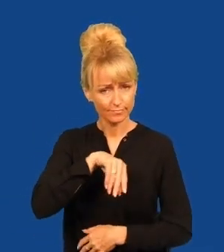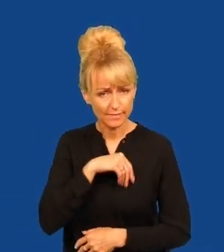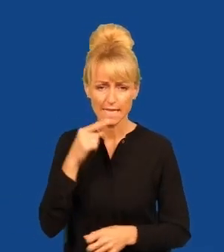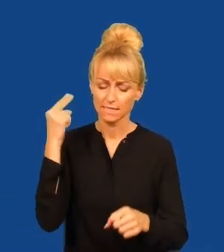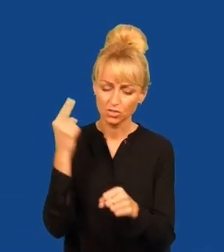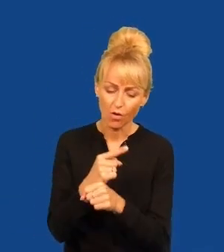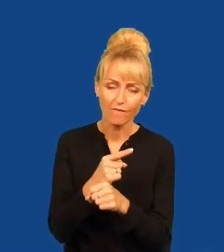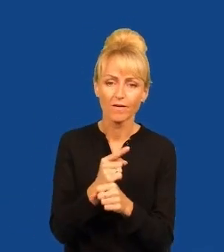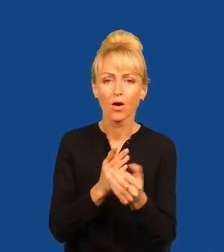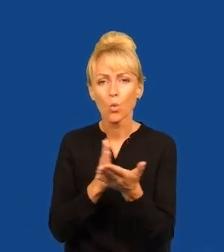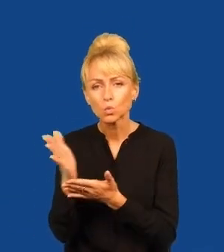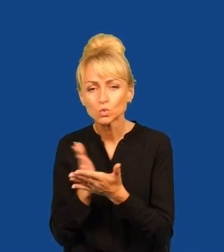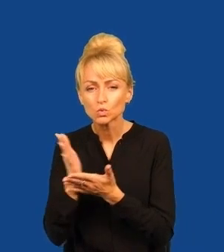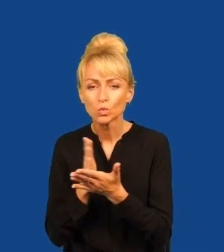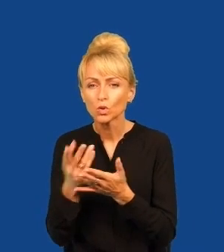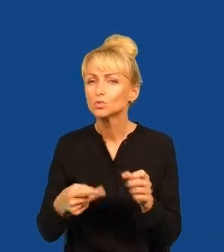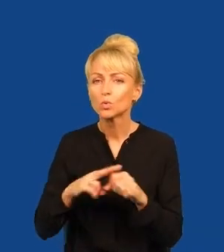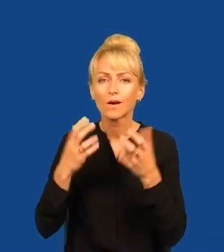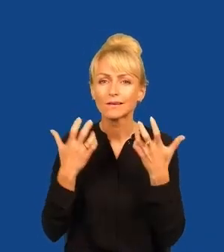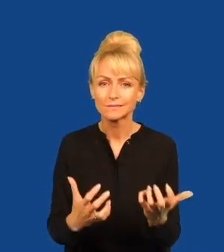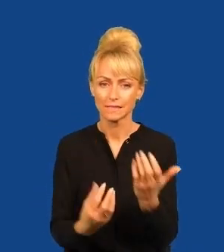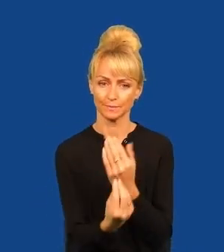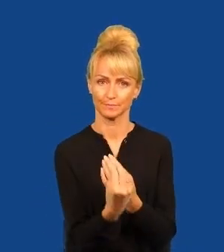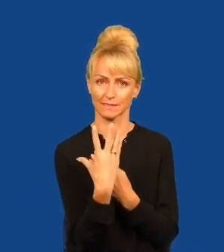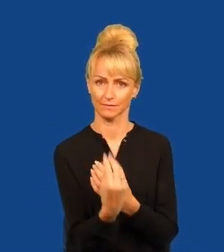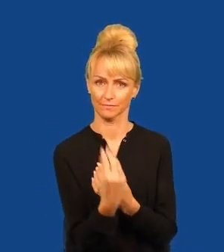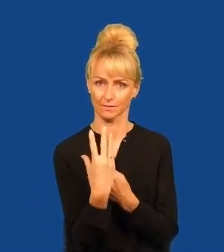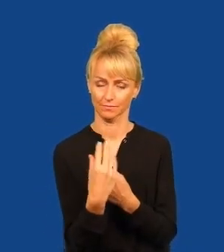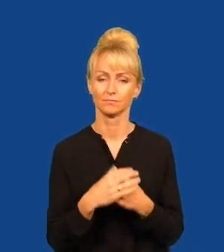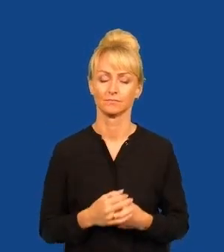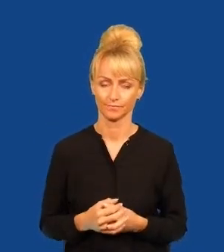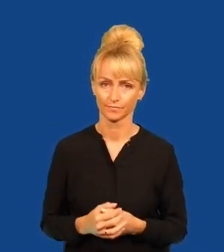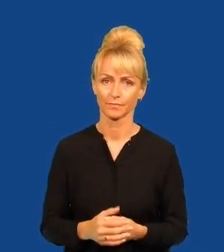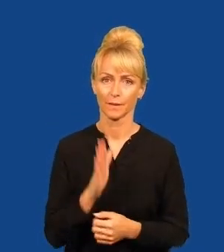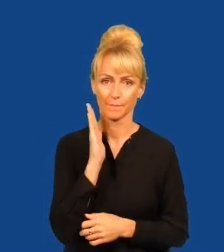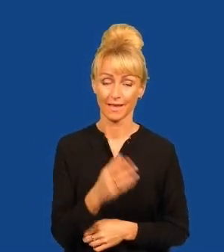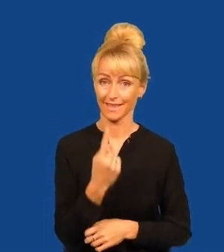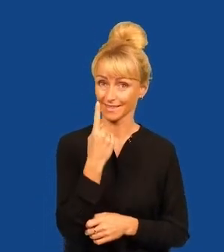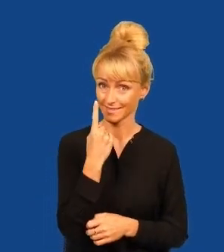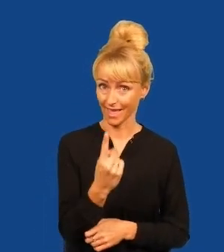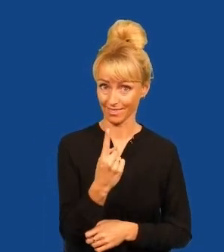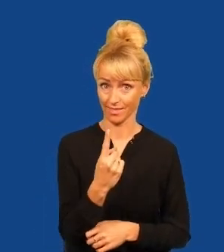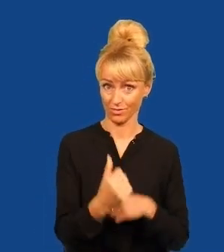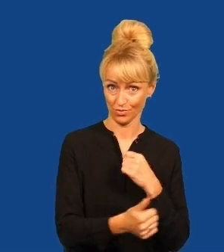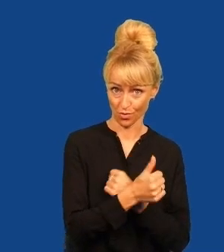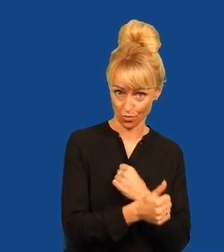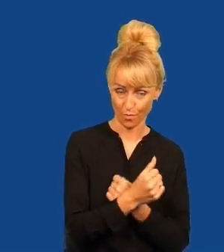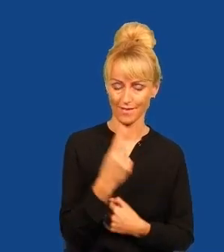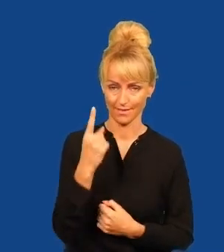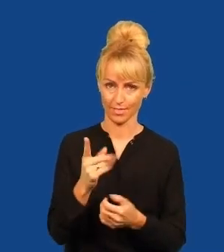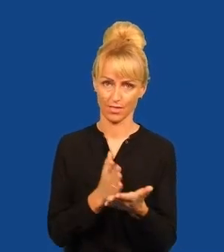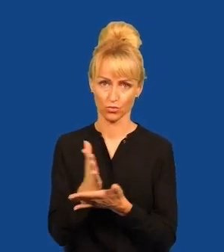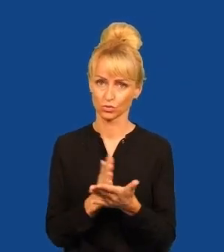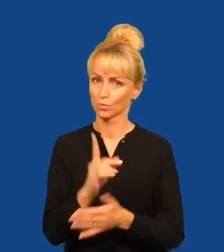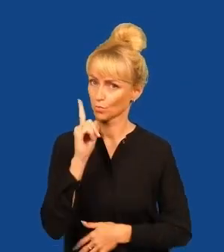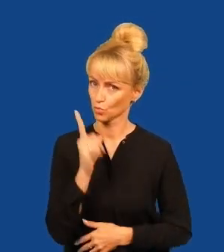i usługi, które z nich się wyświetlą. Jedno ograniczenie będzie na ten moment, minimum jeden dokument, jedna usługa musi